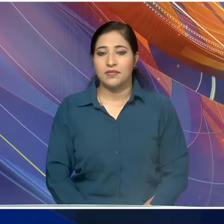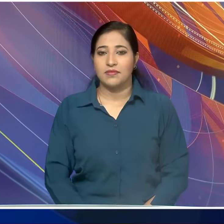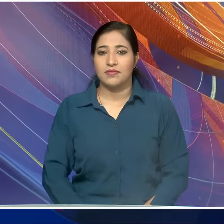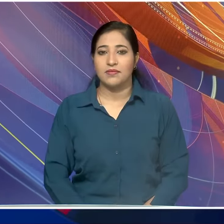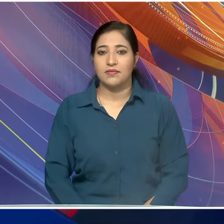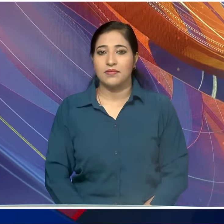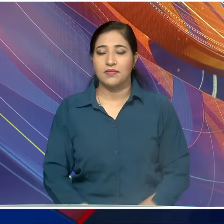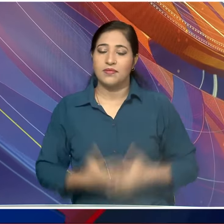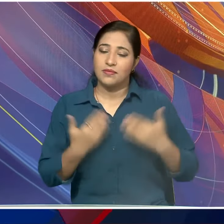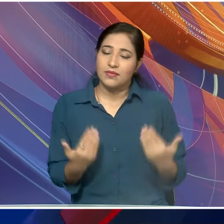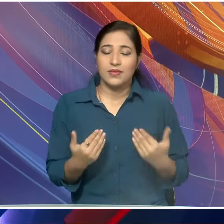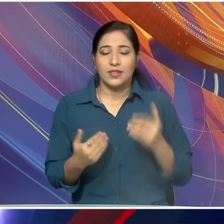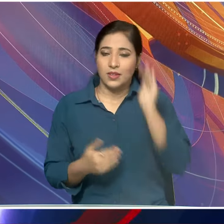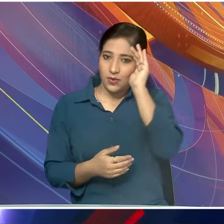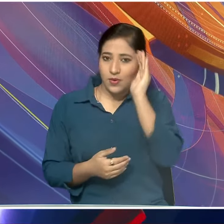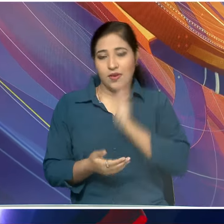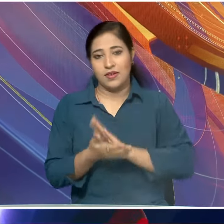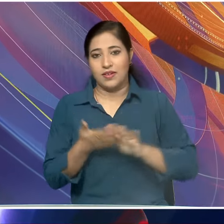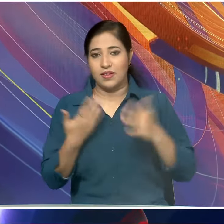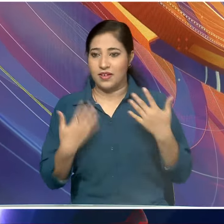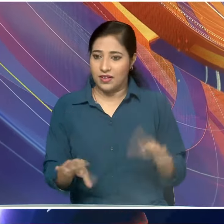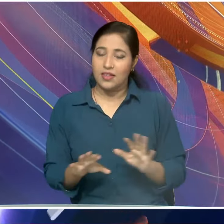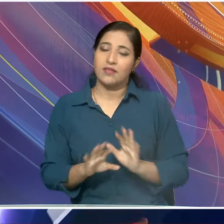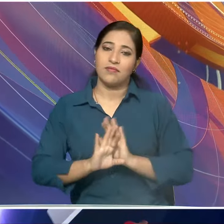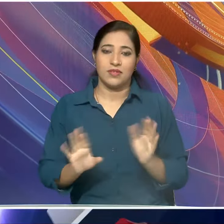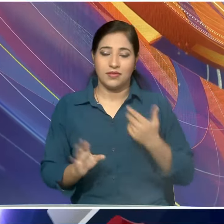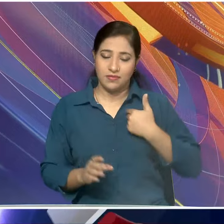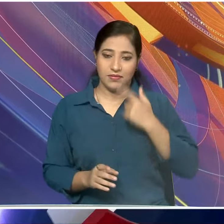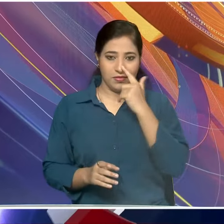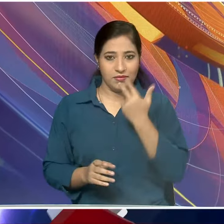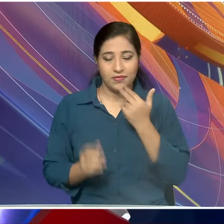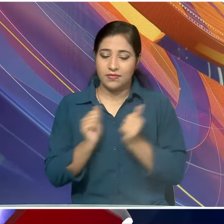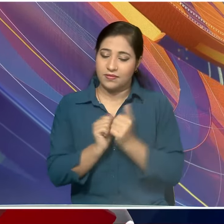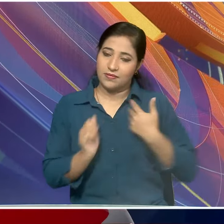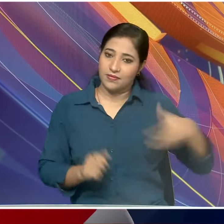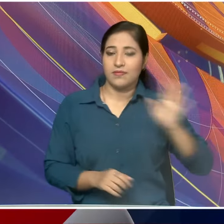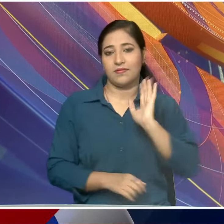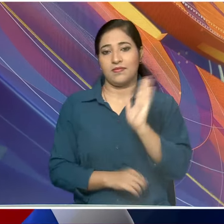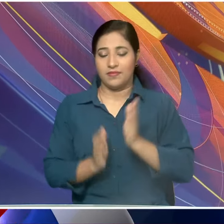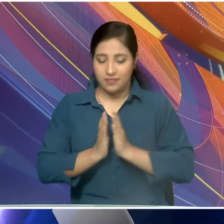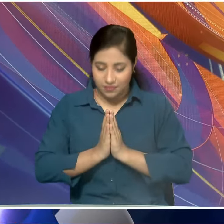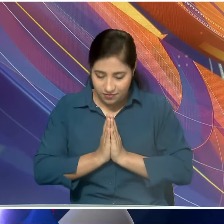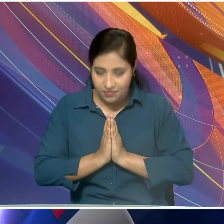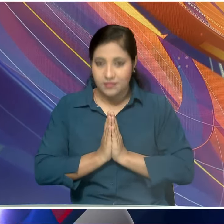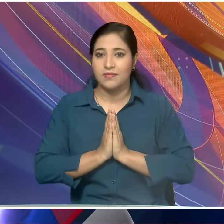तो फिलहाल इस विशेष समाचार प्रसारण में बस इतना ही। मुझे और बीना को दीजिए इजाजत। नमस्कार।